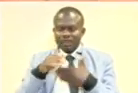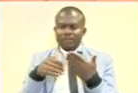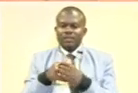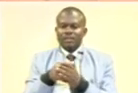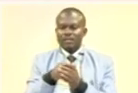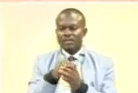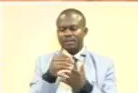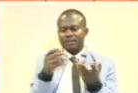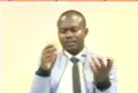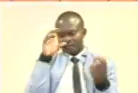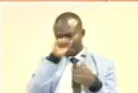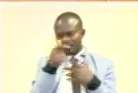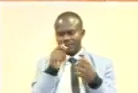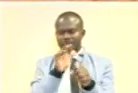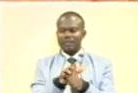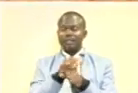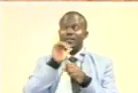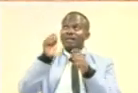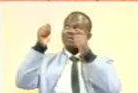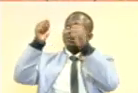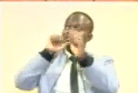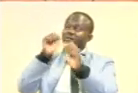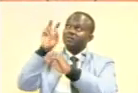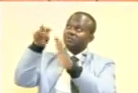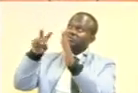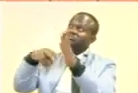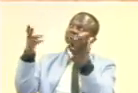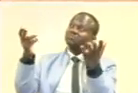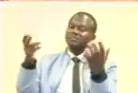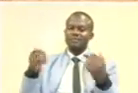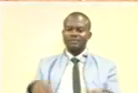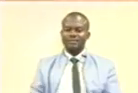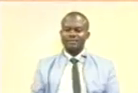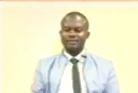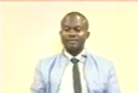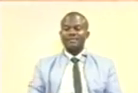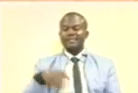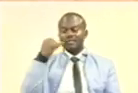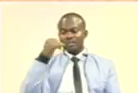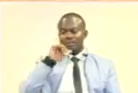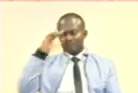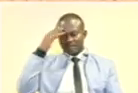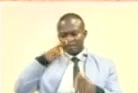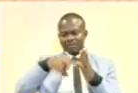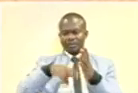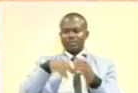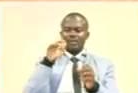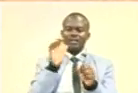nahombye byinshi ari ibyapa nabasha gusoma nkaba nakiyobora iyo utazi gusoma akenshi hari